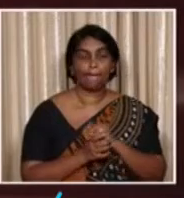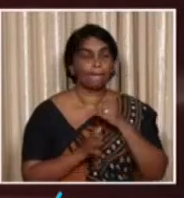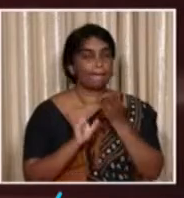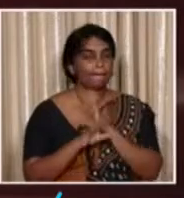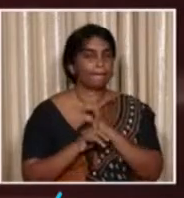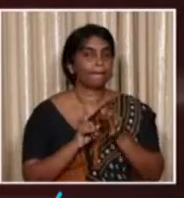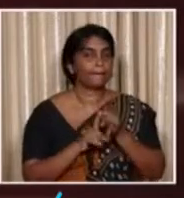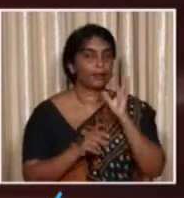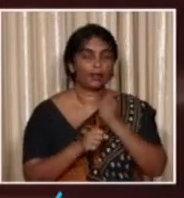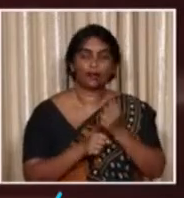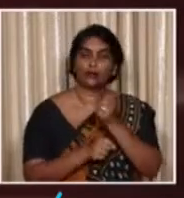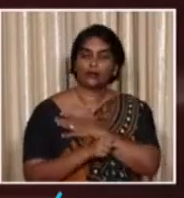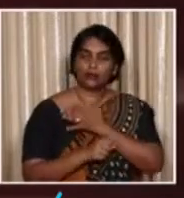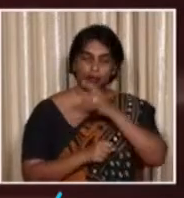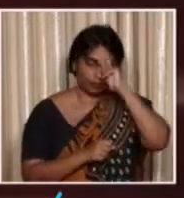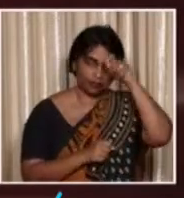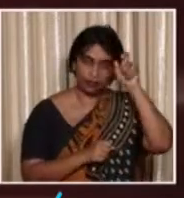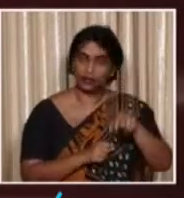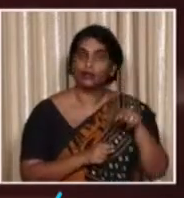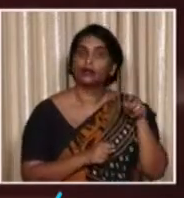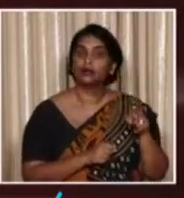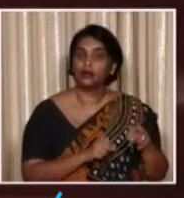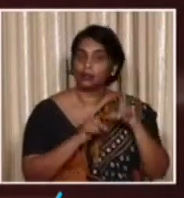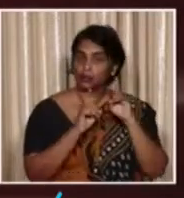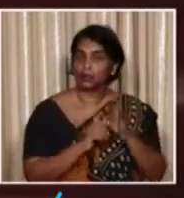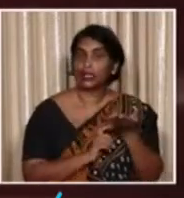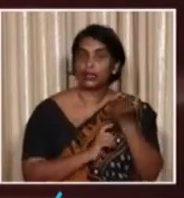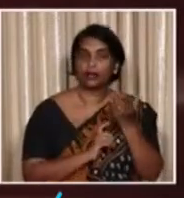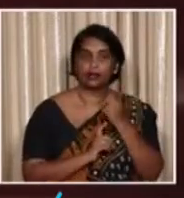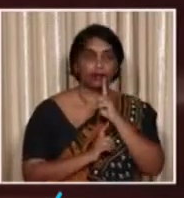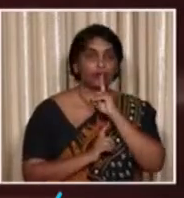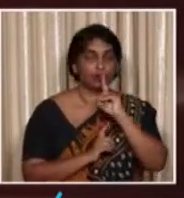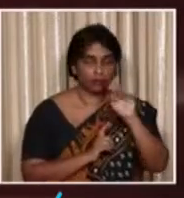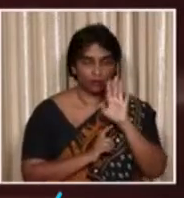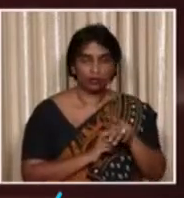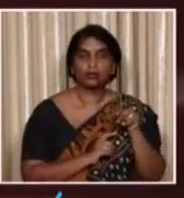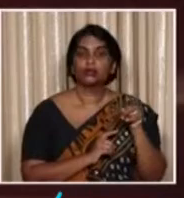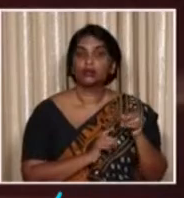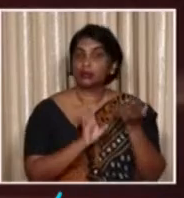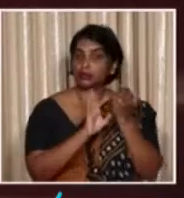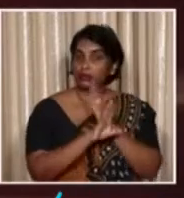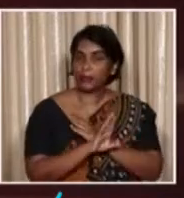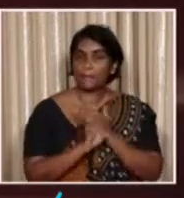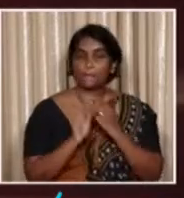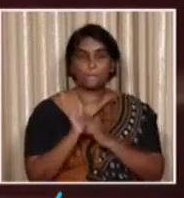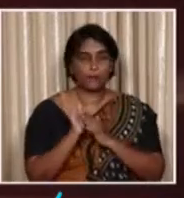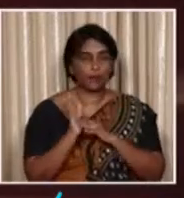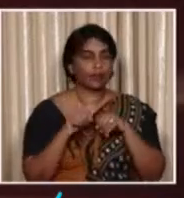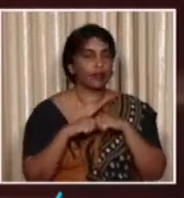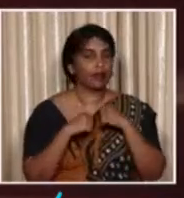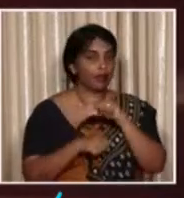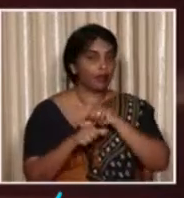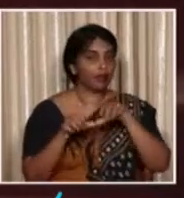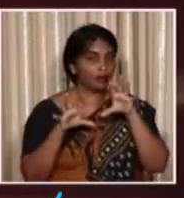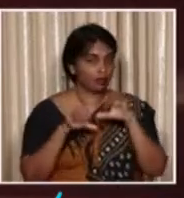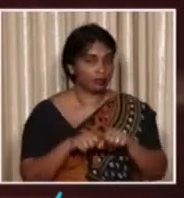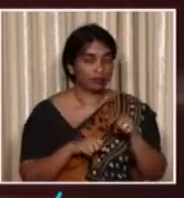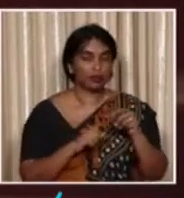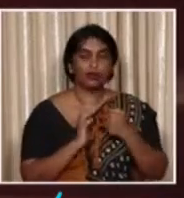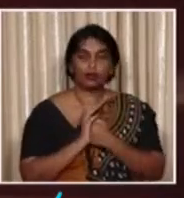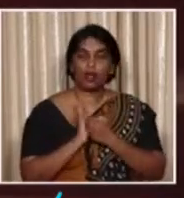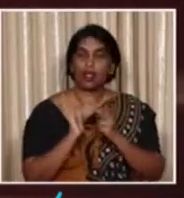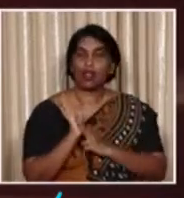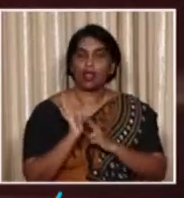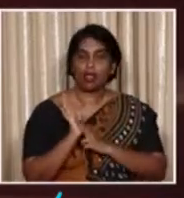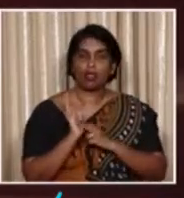Hitapu janadhipati Gotabaya Rajapaksa mathitumagen evan illimak sidu kara atte evakata meepa ayatane bara amatya garu